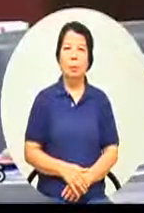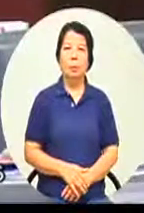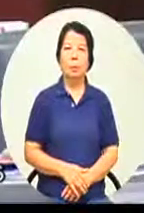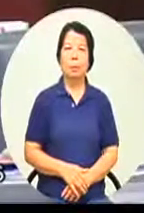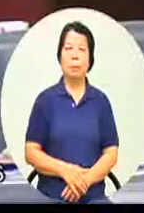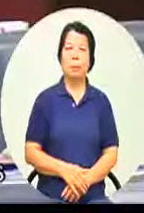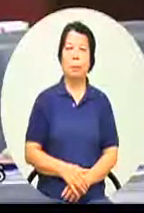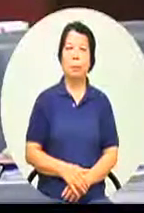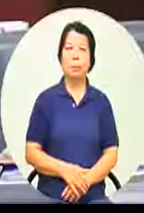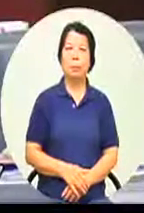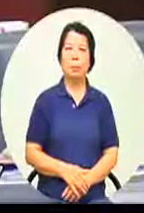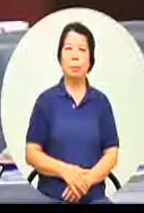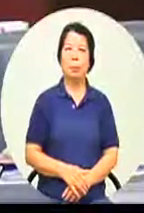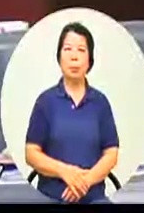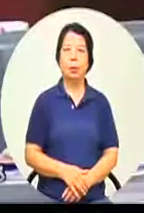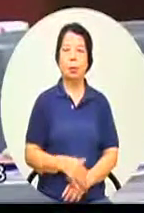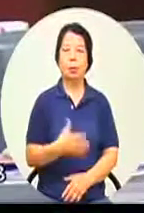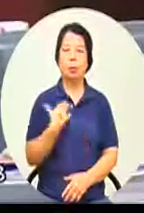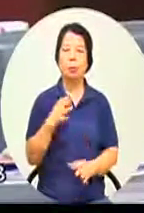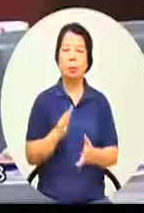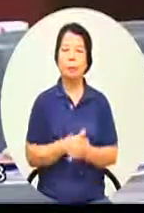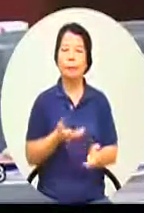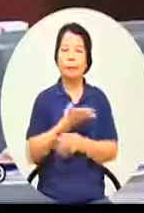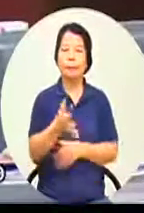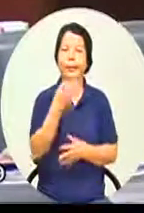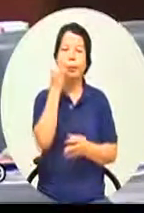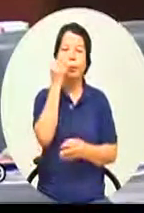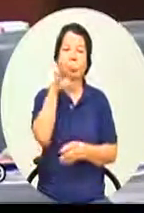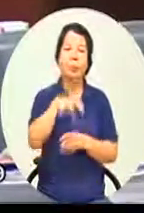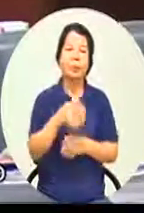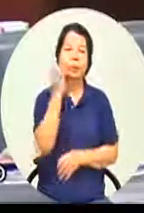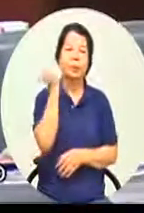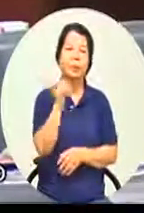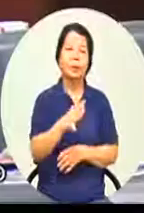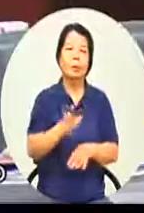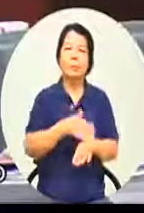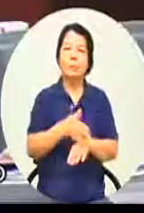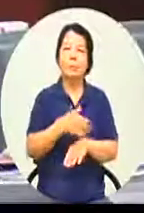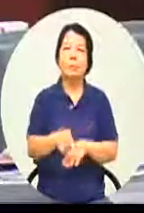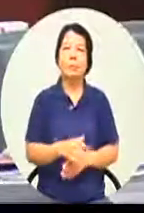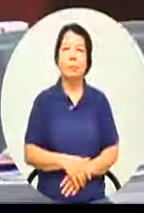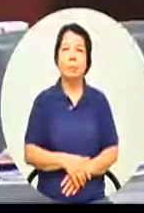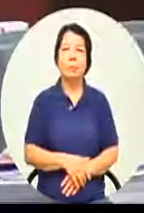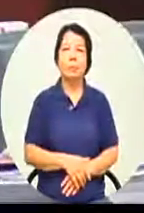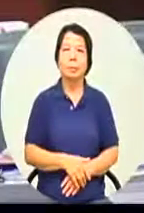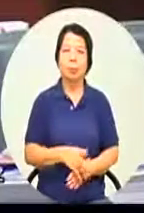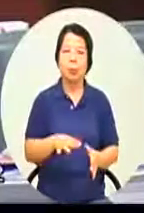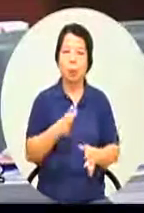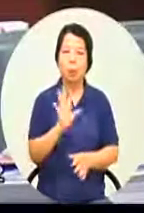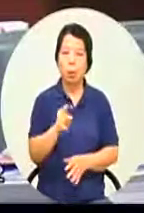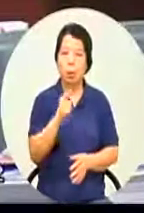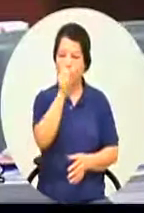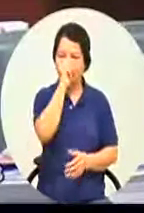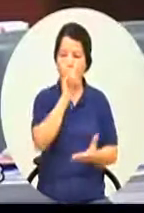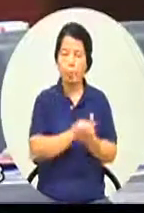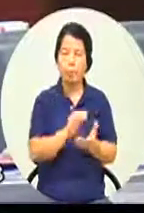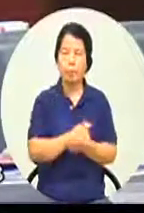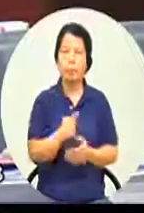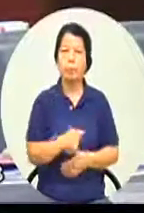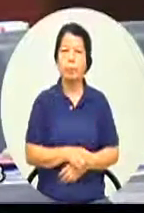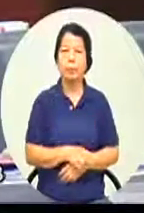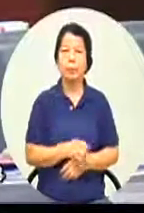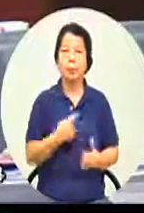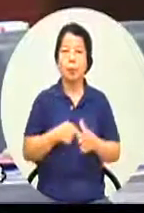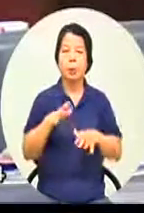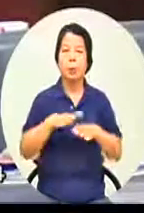想在这边跟我们观光局绕亏的哈。事实上，坦白讲，我举个两个最简单的例子。我一个很好的朋友教官，